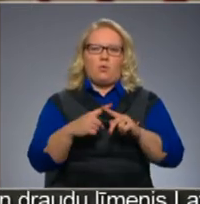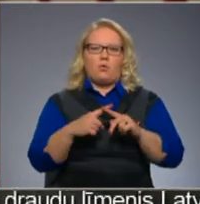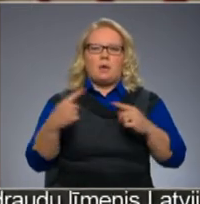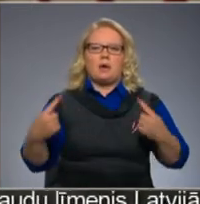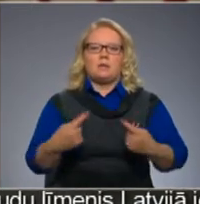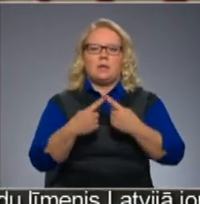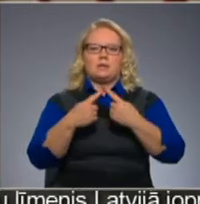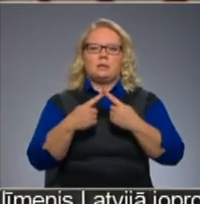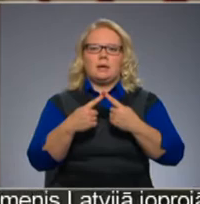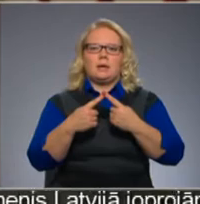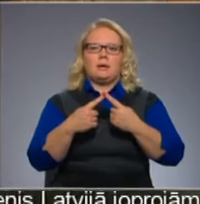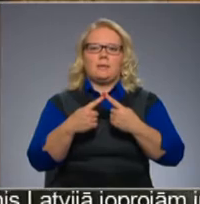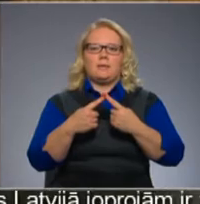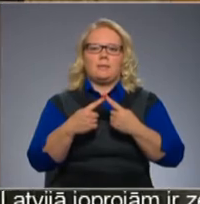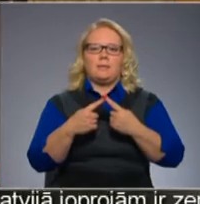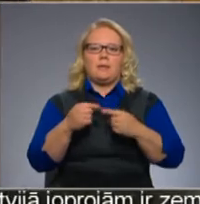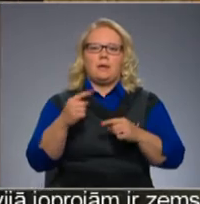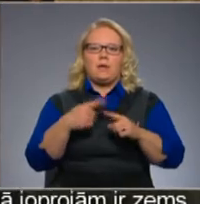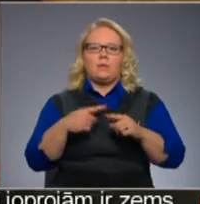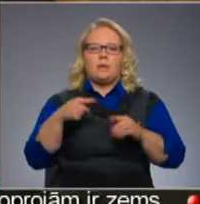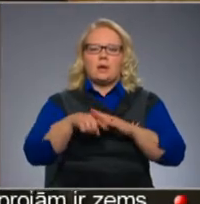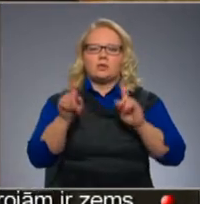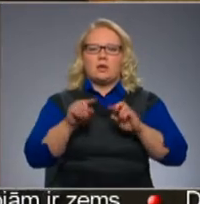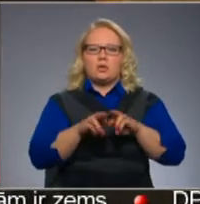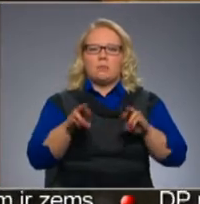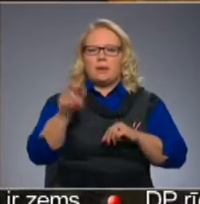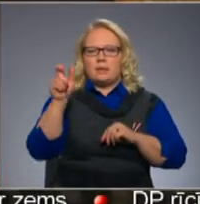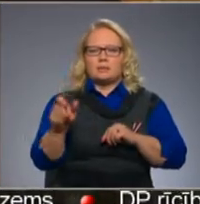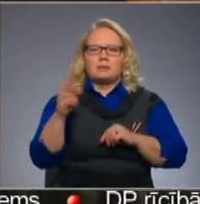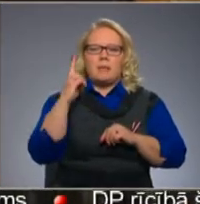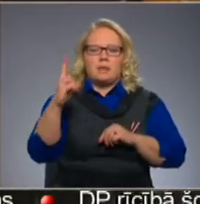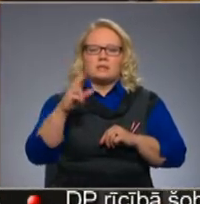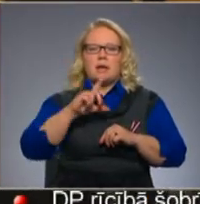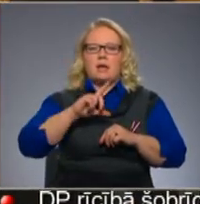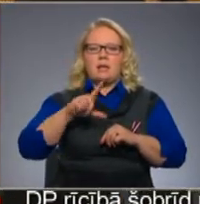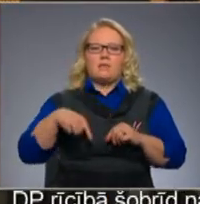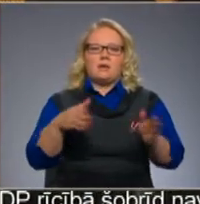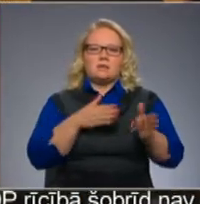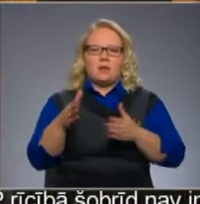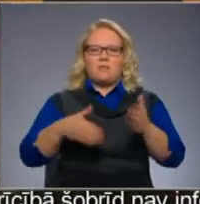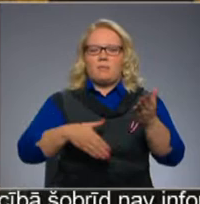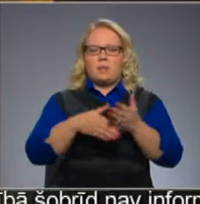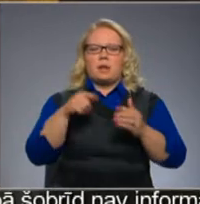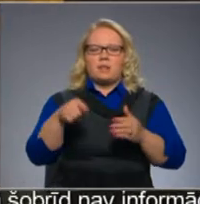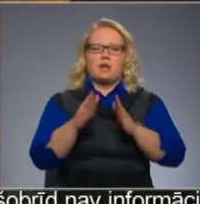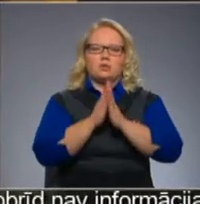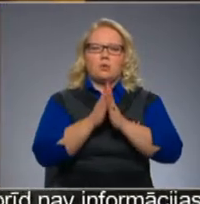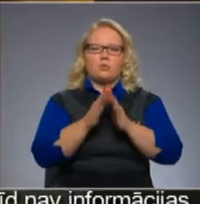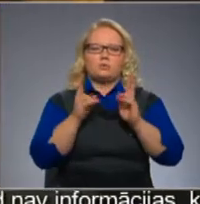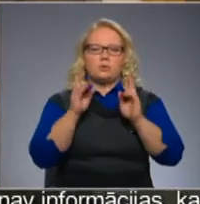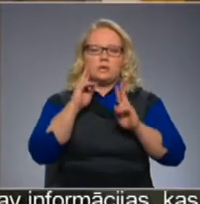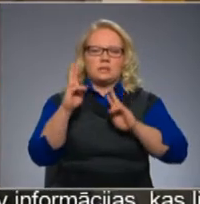attiecīgi normatīviem aktiem. Iekšlietu ministrs Francijas dienestiem apliecinājis Latvijas gatavību palīdzēt, ja šāds lūgums